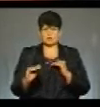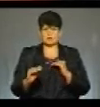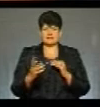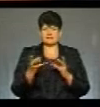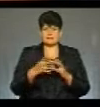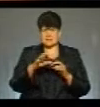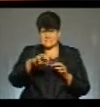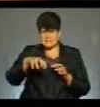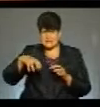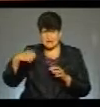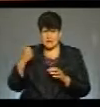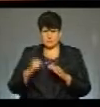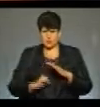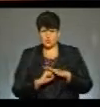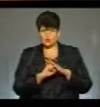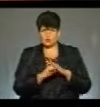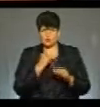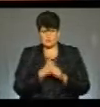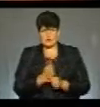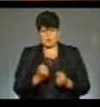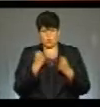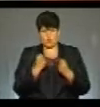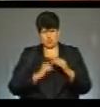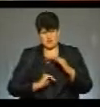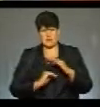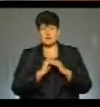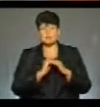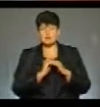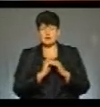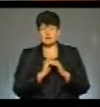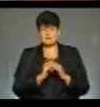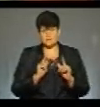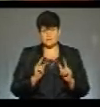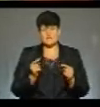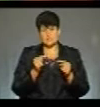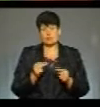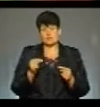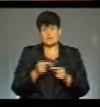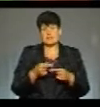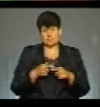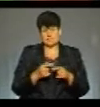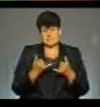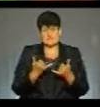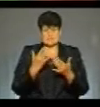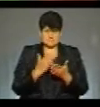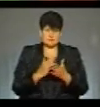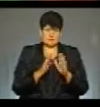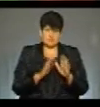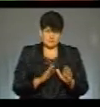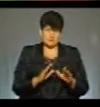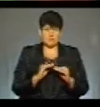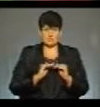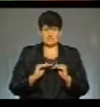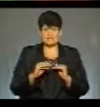повністю основу, зробити укріплення основи відповідних технологій, які зараз існують, і